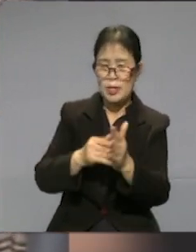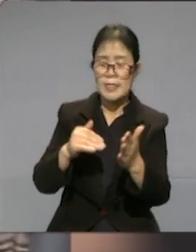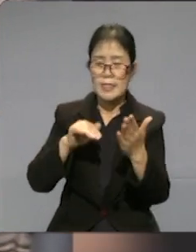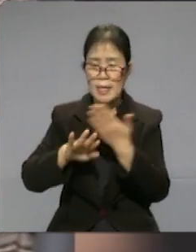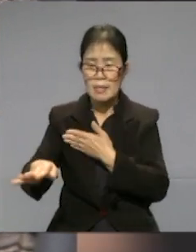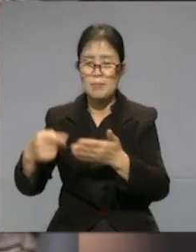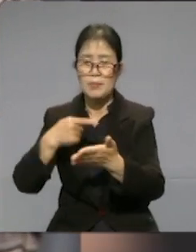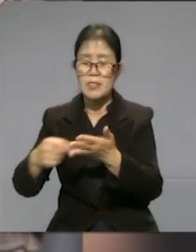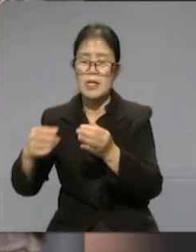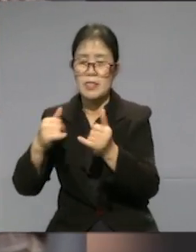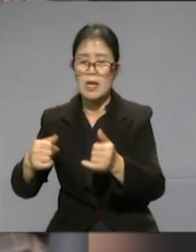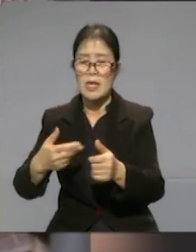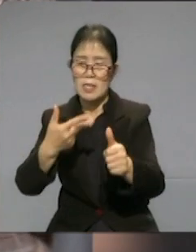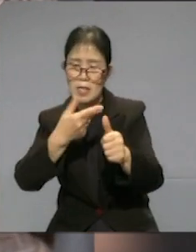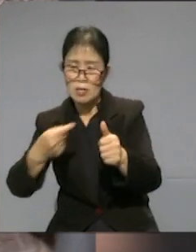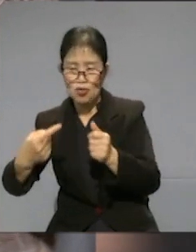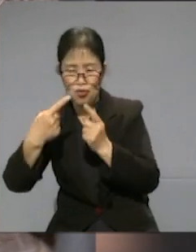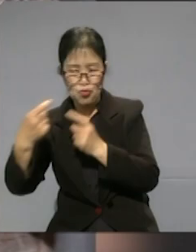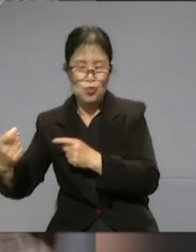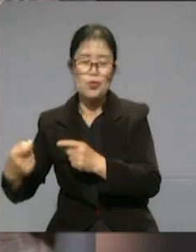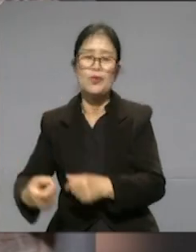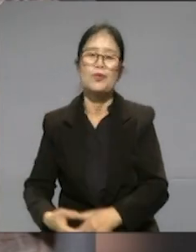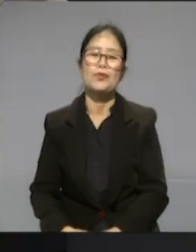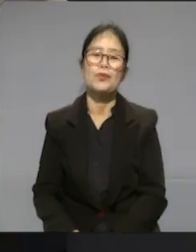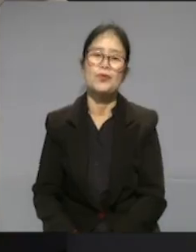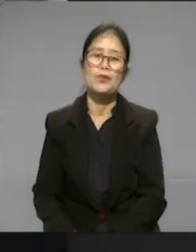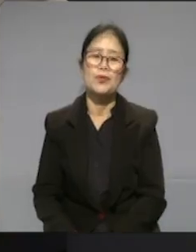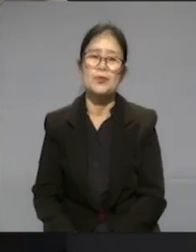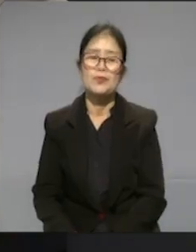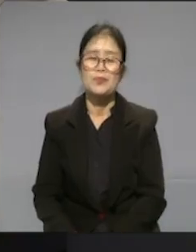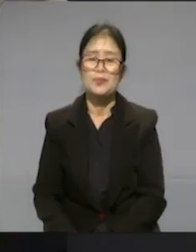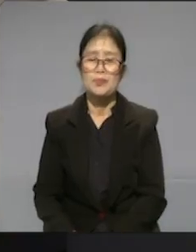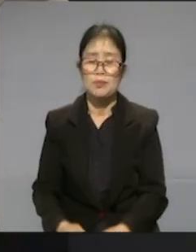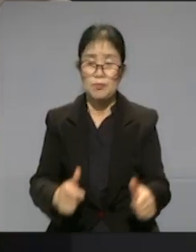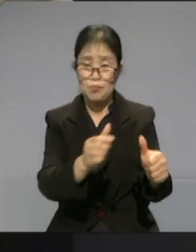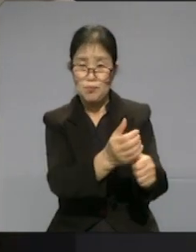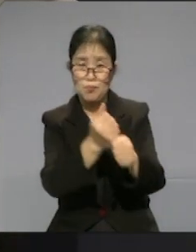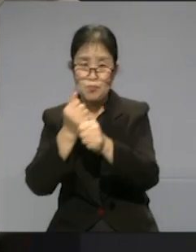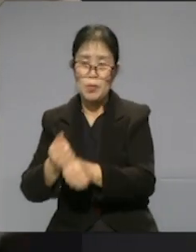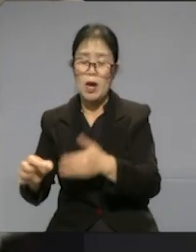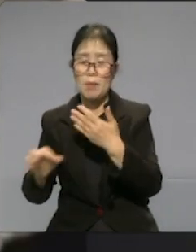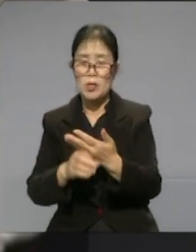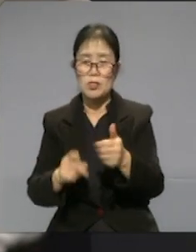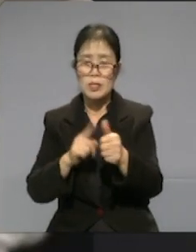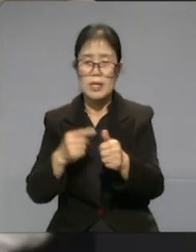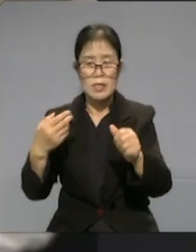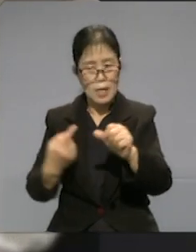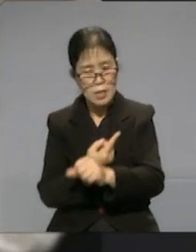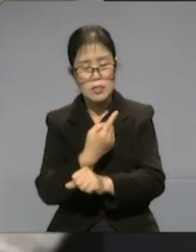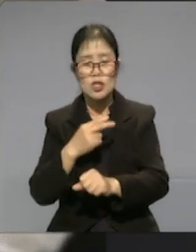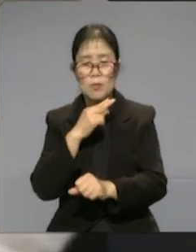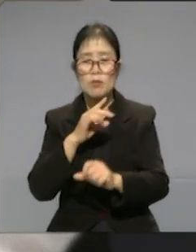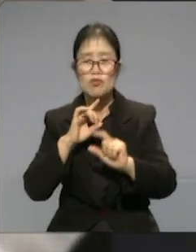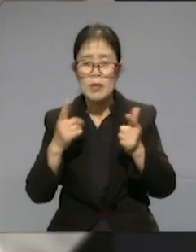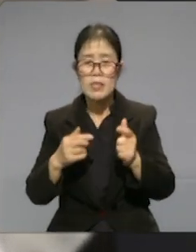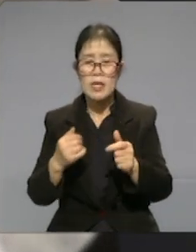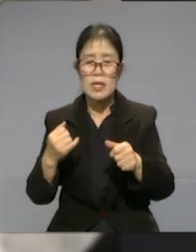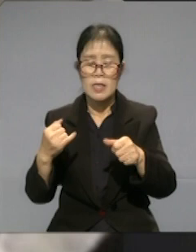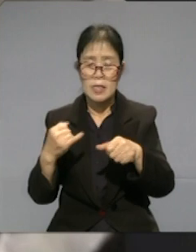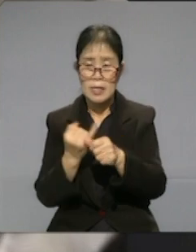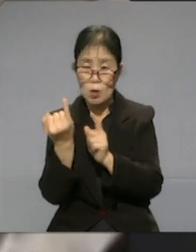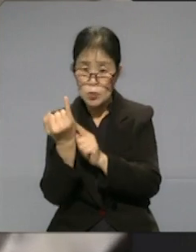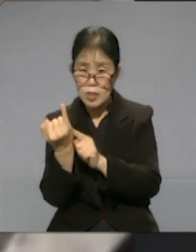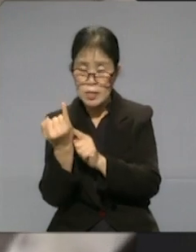피해자에게는 대출을 유도한 혐의입니다 신병을 확보하면 전시의 다른 혐의는 물론 약혼자였던